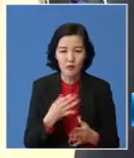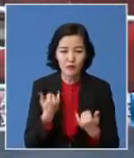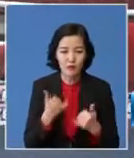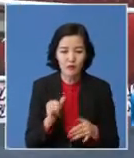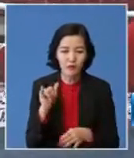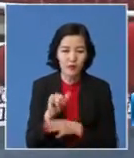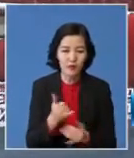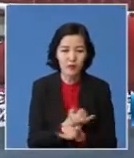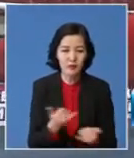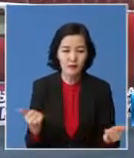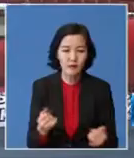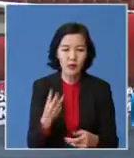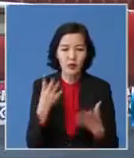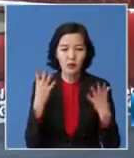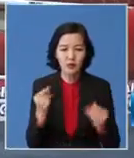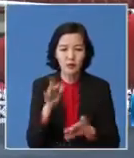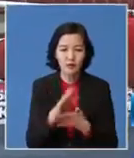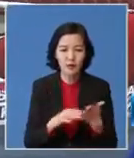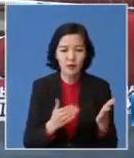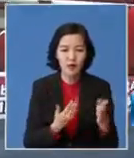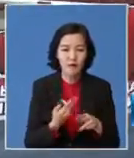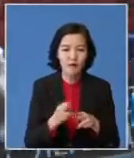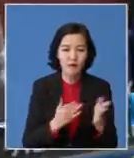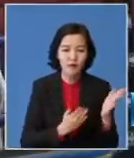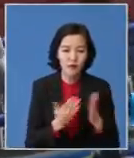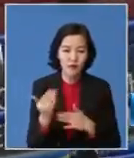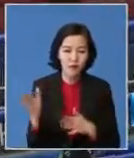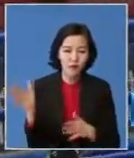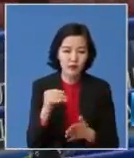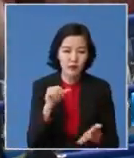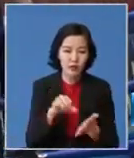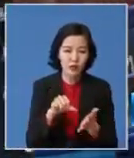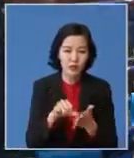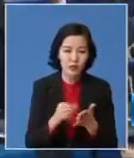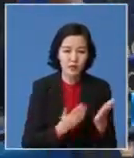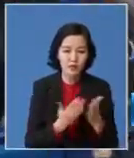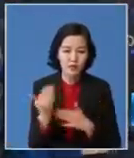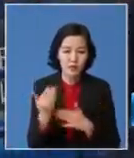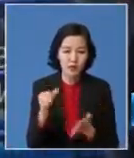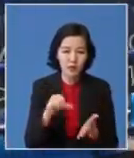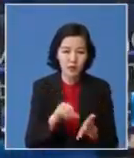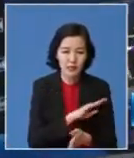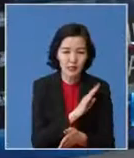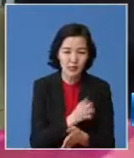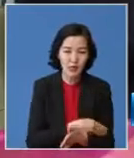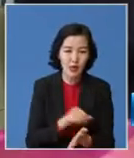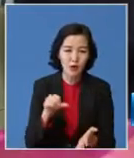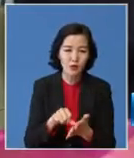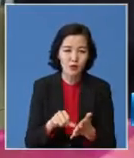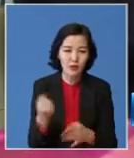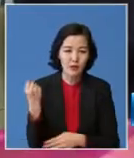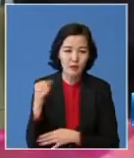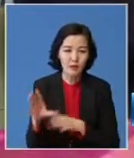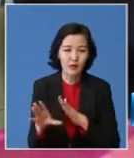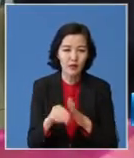гостеприимство. Трехдневные соревнования прошли на высоком уровне. Все участники показали высший класс. Теперь участники, признанные